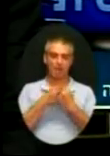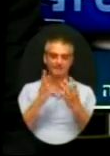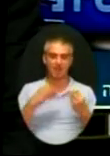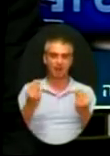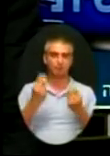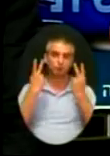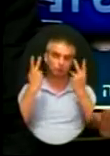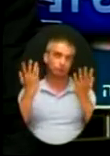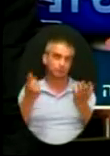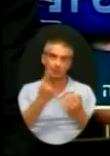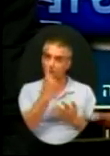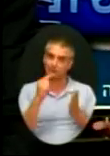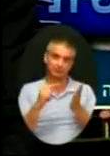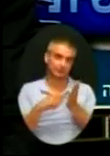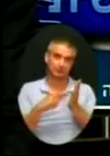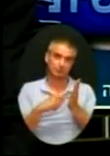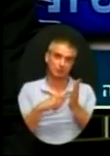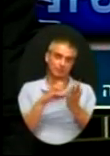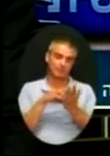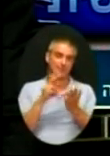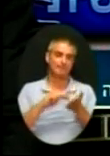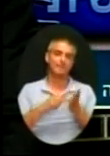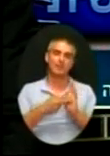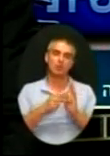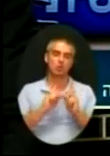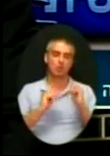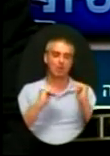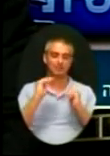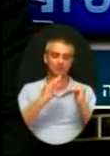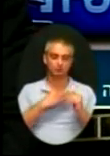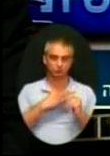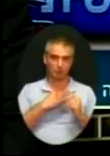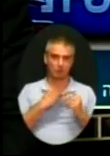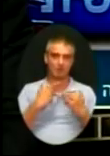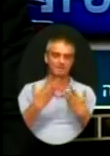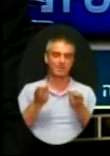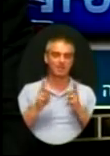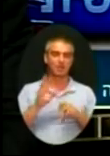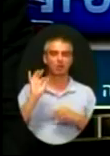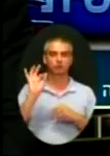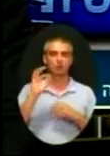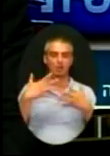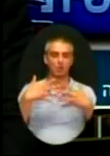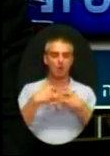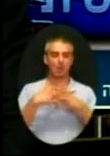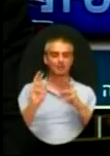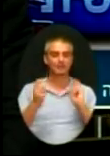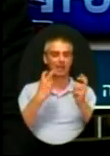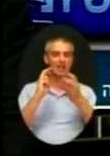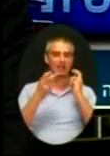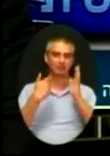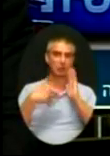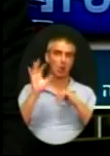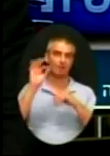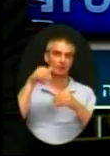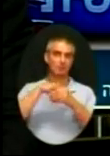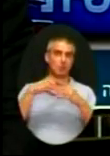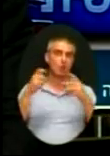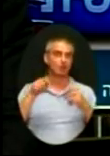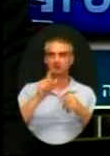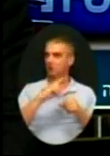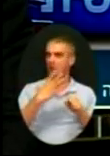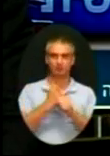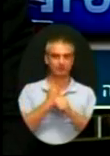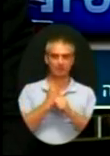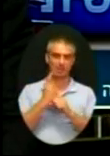משהו מהותי, וזה אחד הסיבות המרכזיות, זה גם מדיניות האי-כיזוזים שלנו, וחוסר היכולת של הקואליציה לגייס את הרוב שלה בכנסת, היא אף